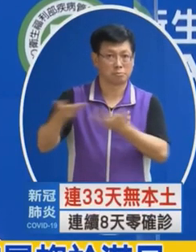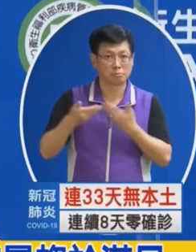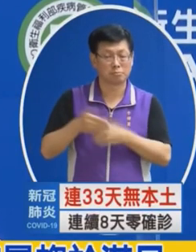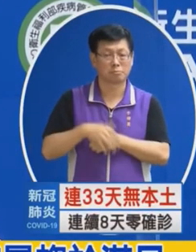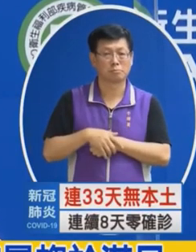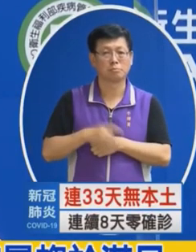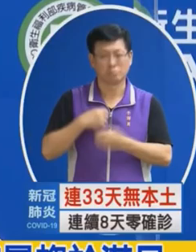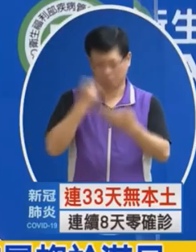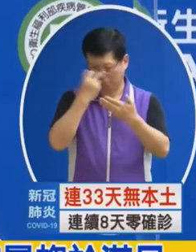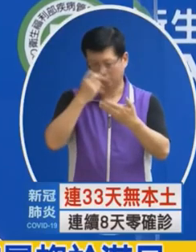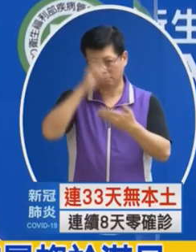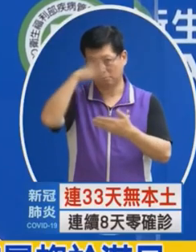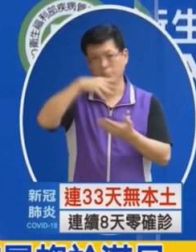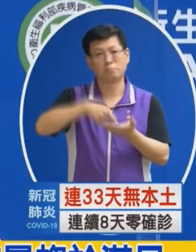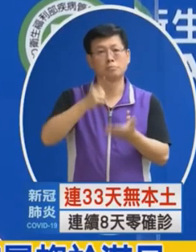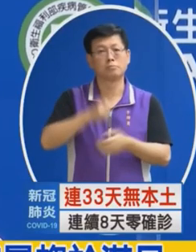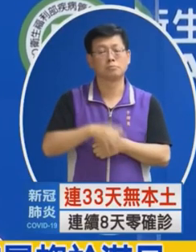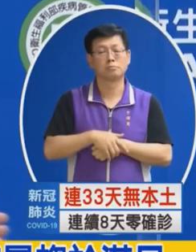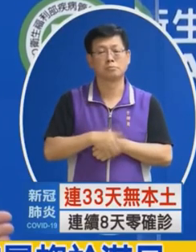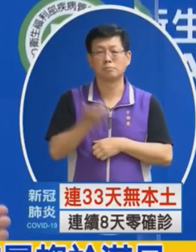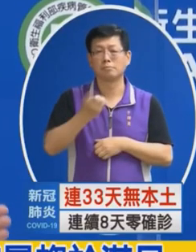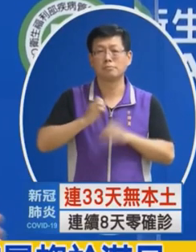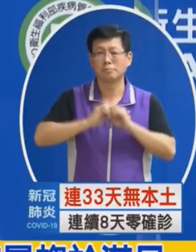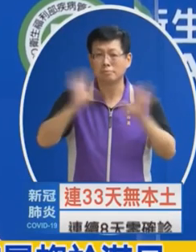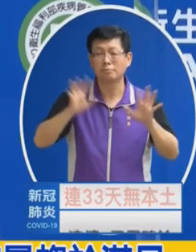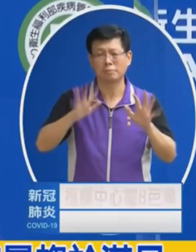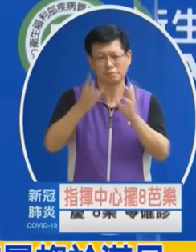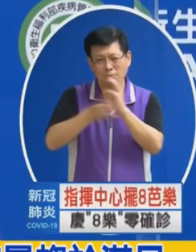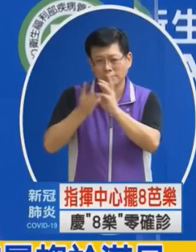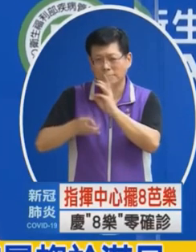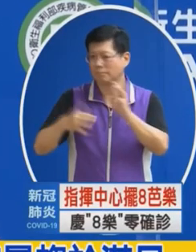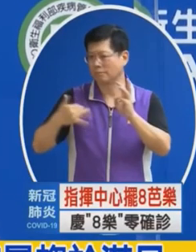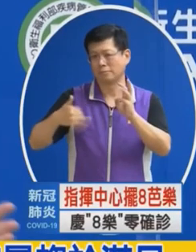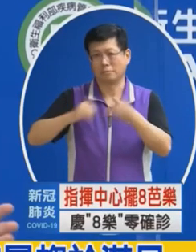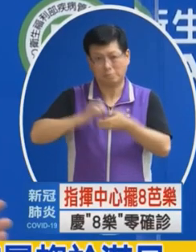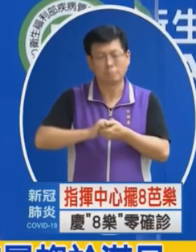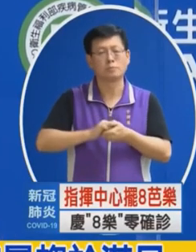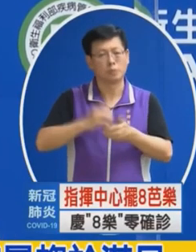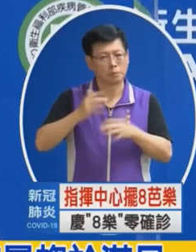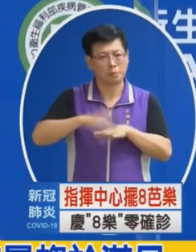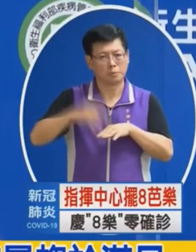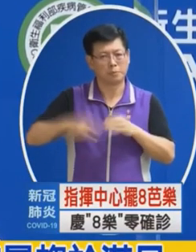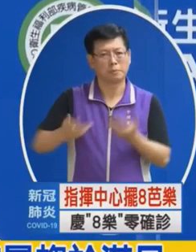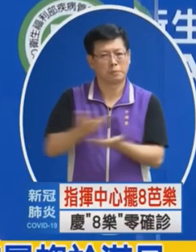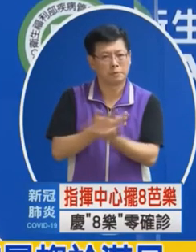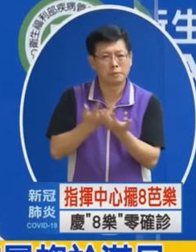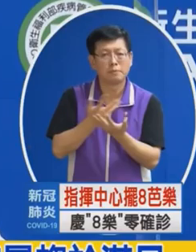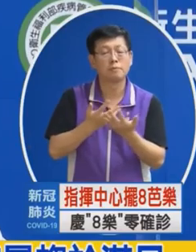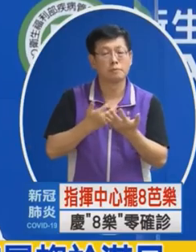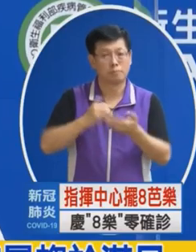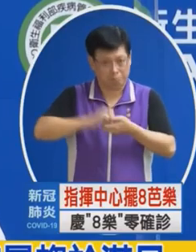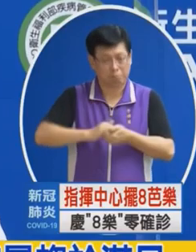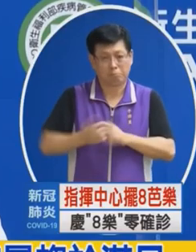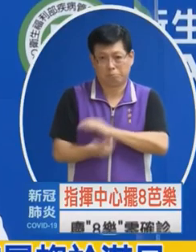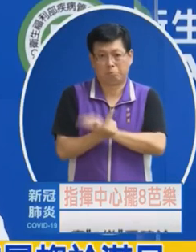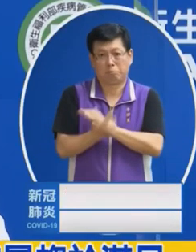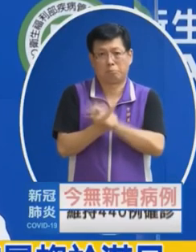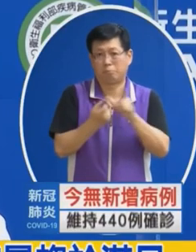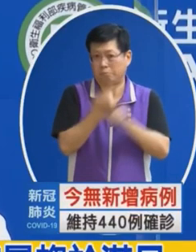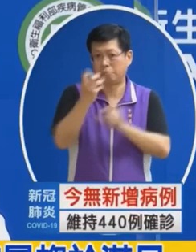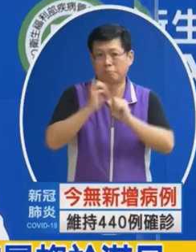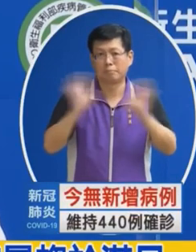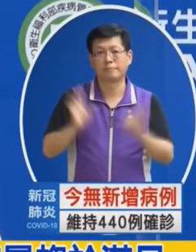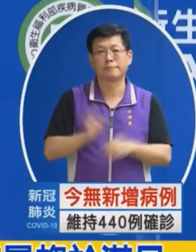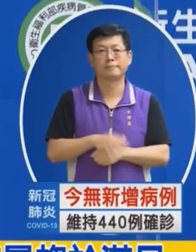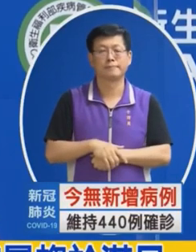那这我们也看过一次，那刚才讲过还有一些细节的地方我们再来沟通那就会尽快跟大